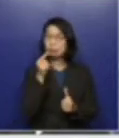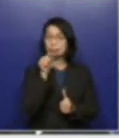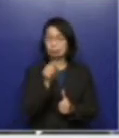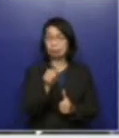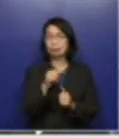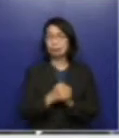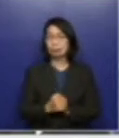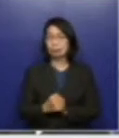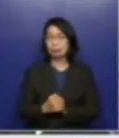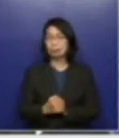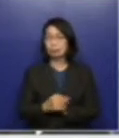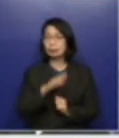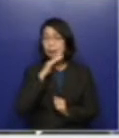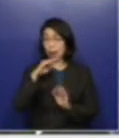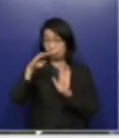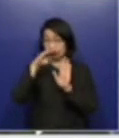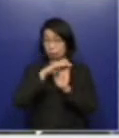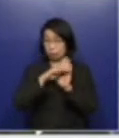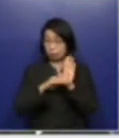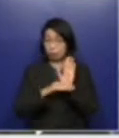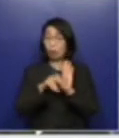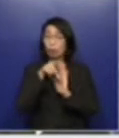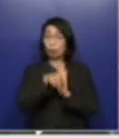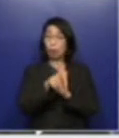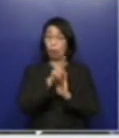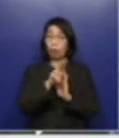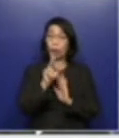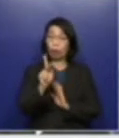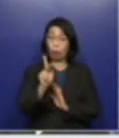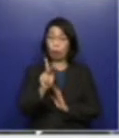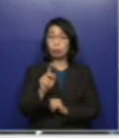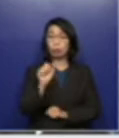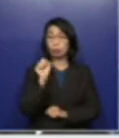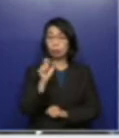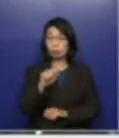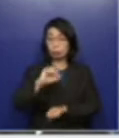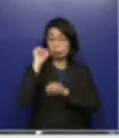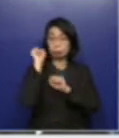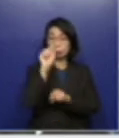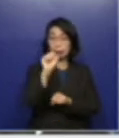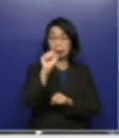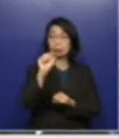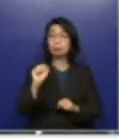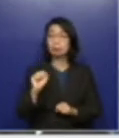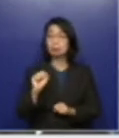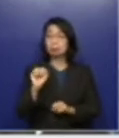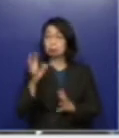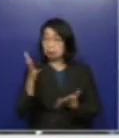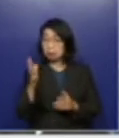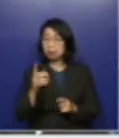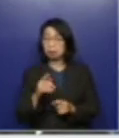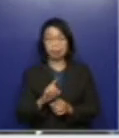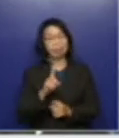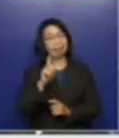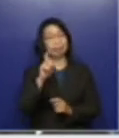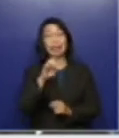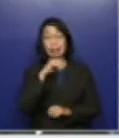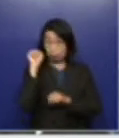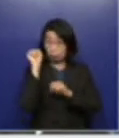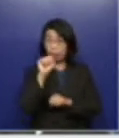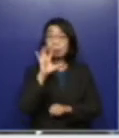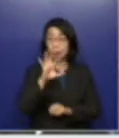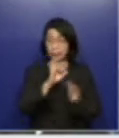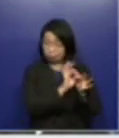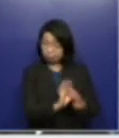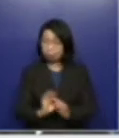ไม่มีการใช้พรกฉุกเฉินคำสั่งนี้ก็ไม่เกิดขึ้นโดยอ้างพรกฉุกเฉินอ